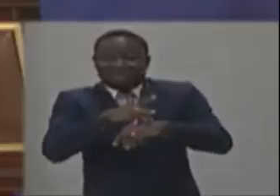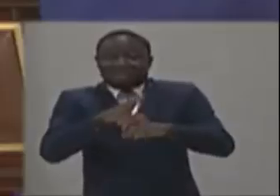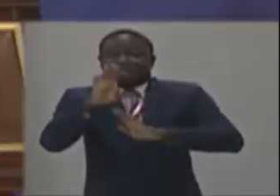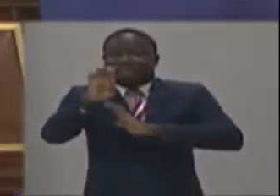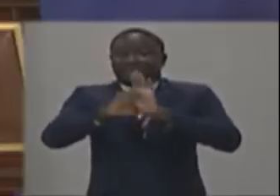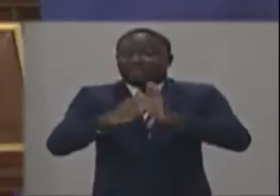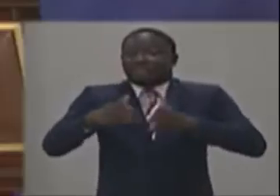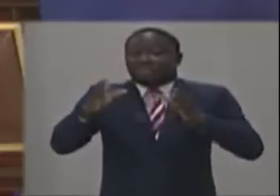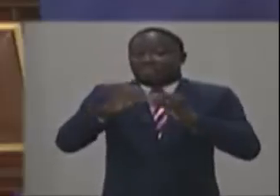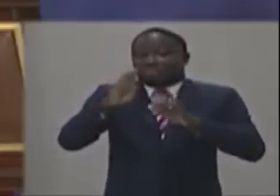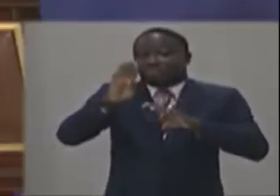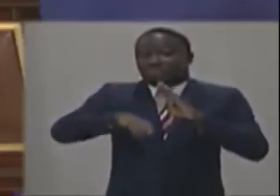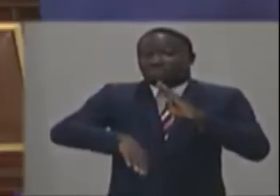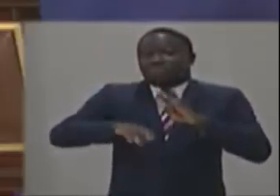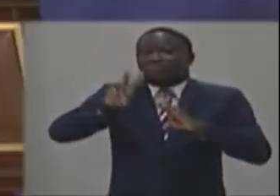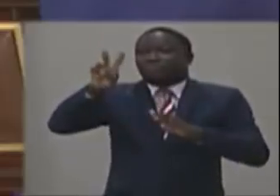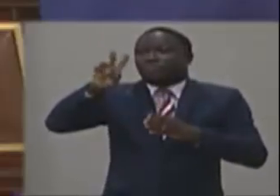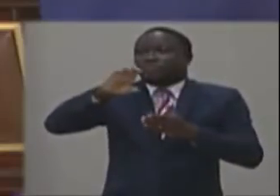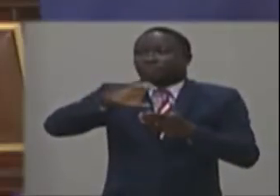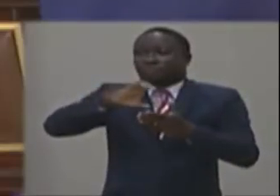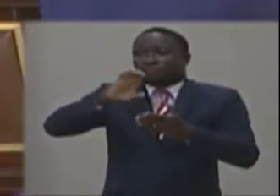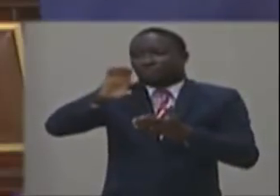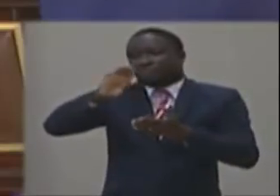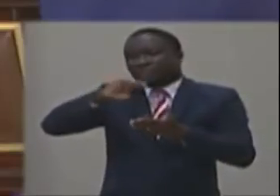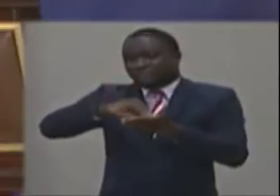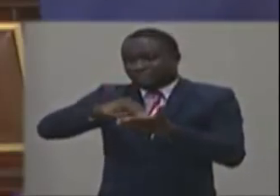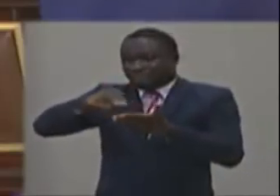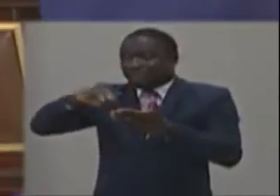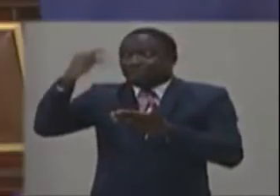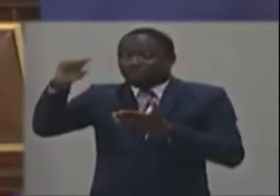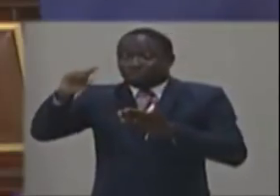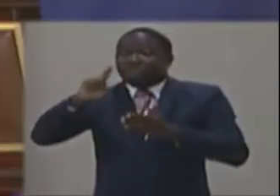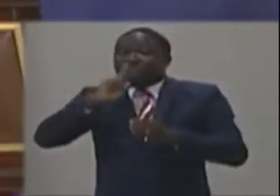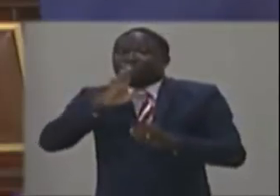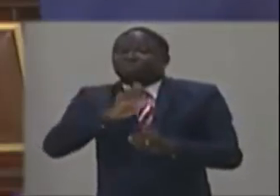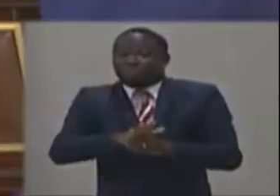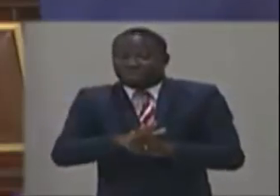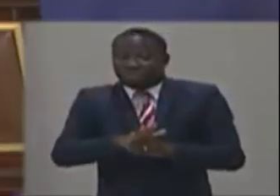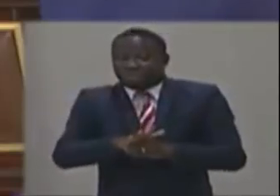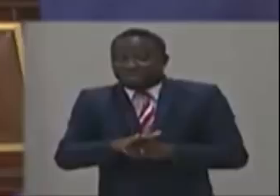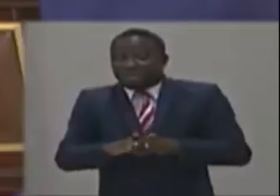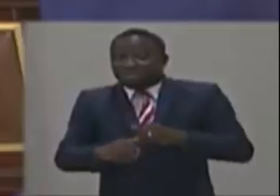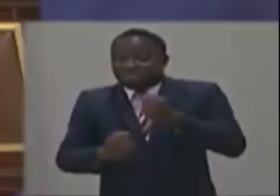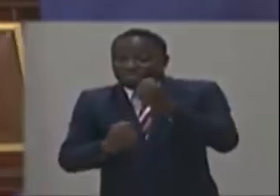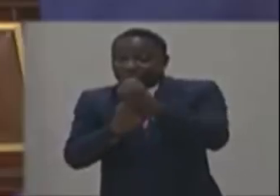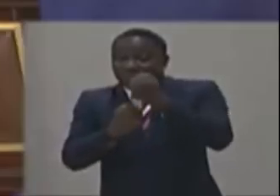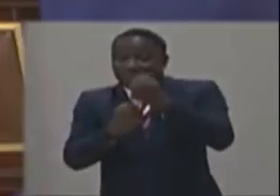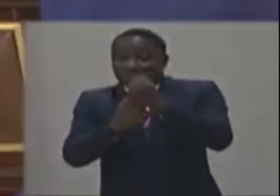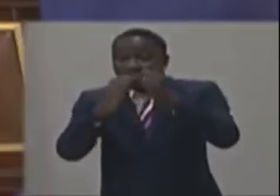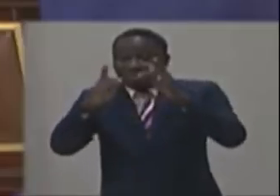L'État te baille plus passer 200 millions de gouttes de te promettre là pour te soutenir le secteur.